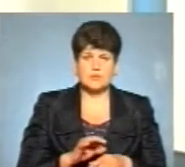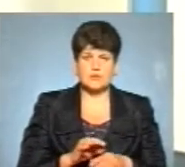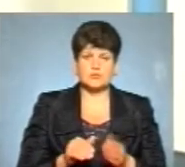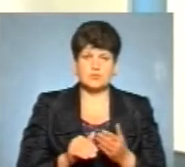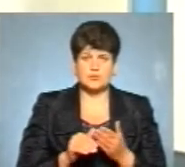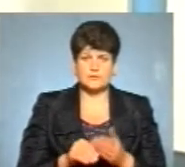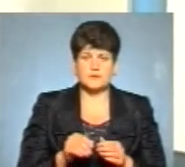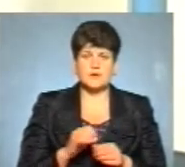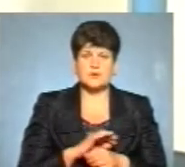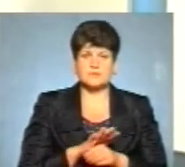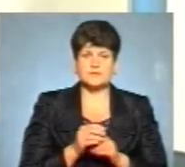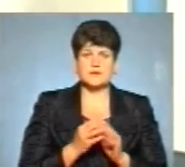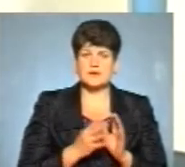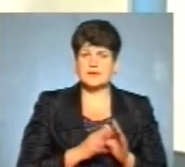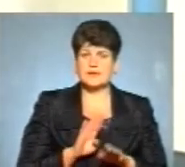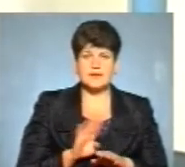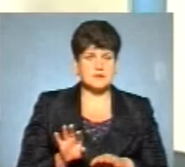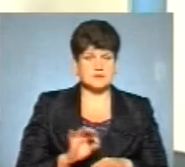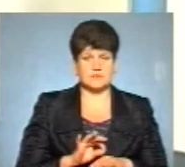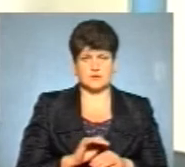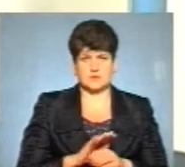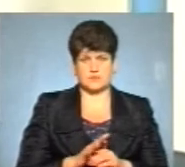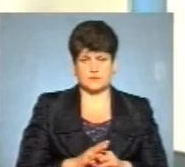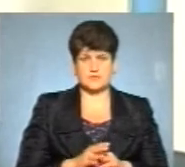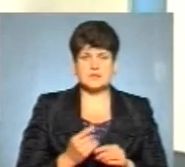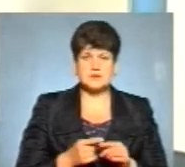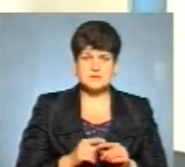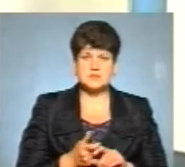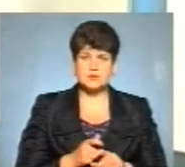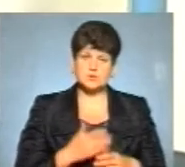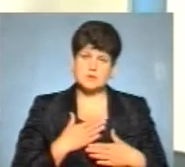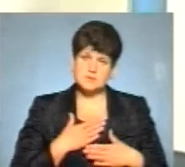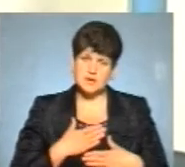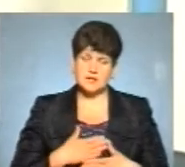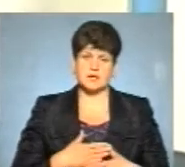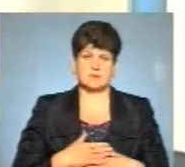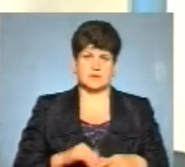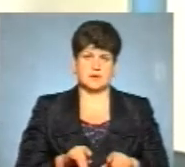не захворіли на COVID. Це дуже приємна така от